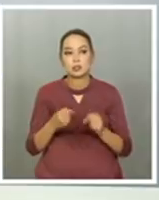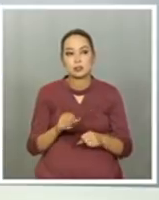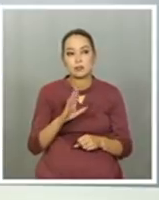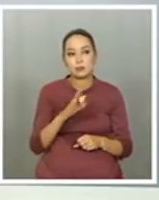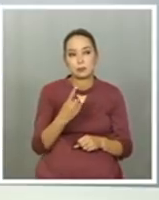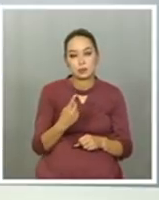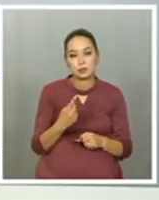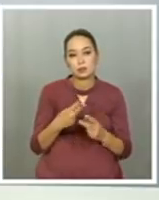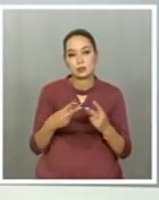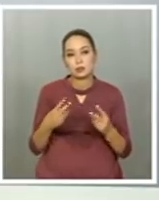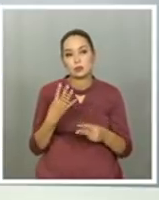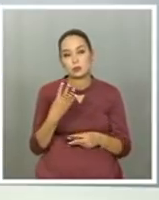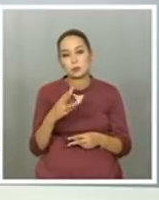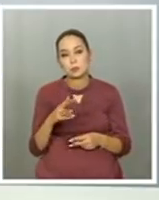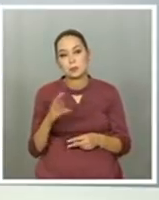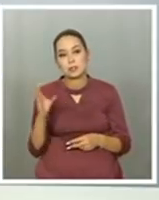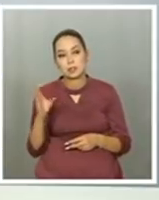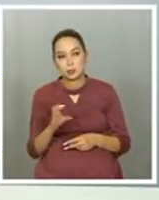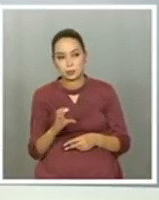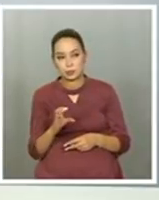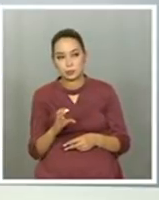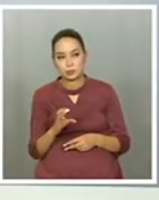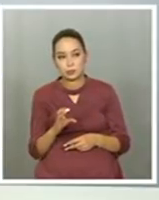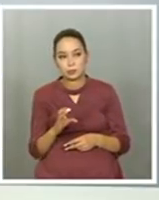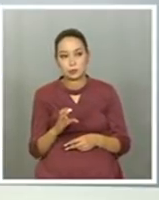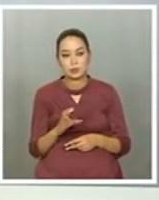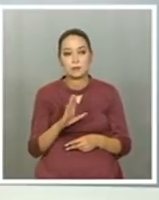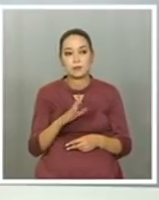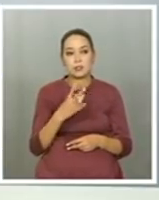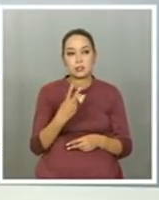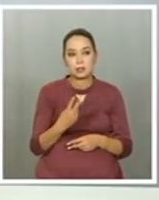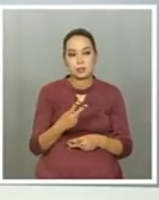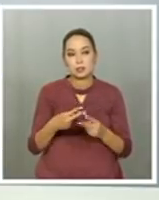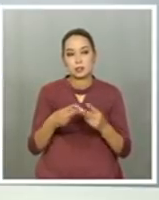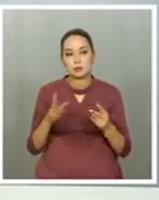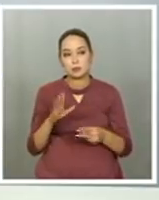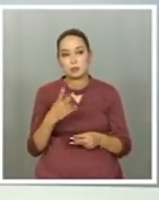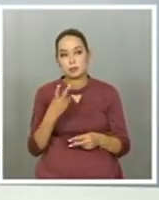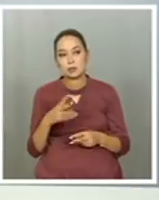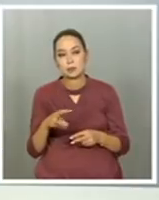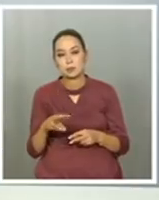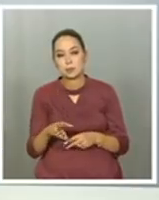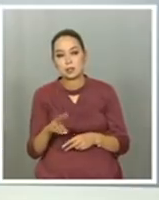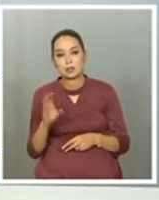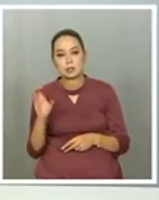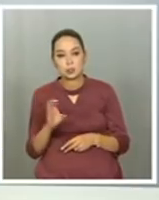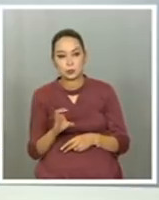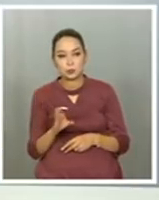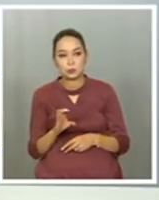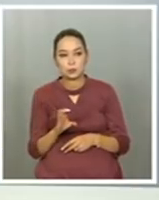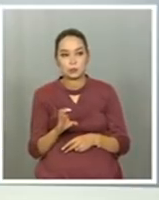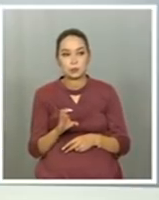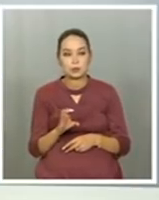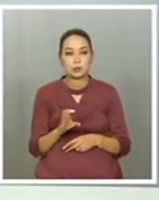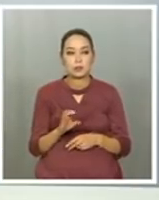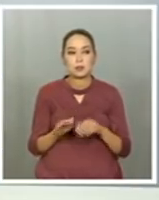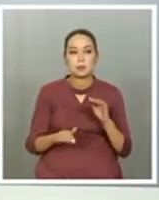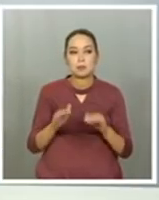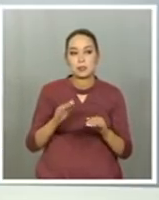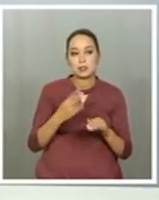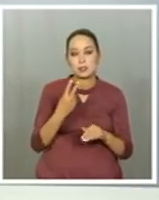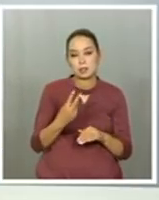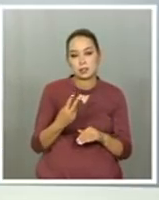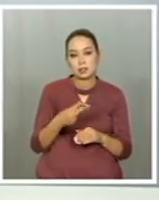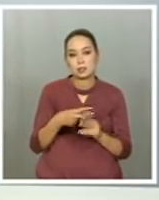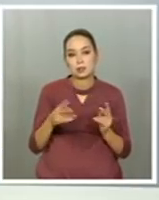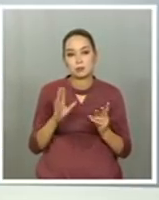V1 4 метр бөлінген секунд. V2 тең болады 2 метр бөлінген секунд. Масса 2